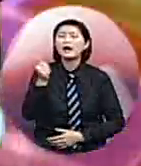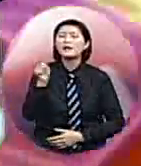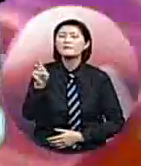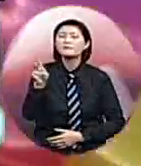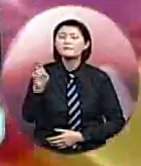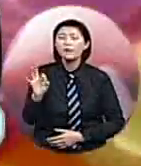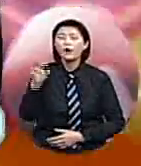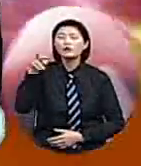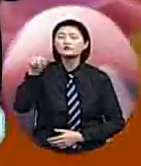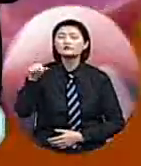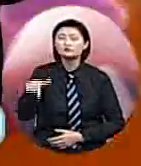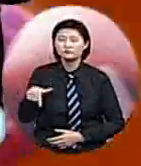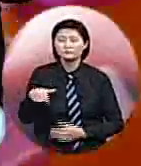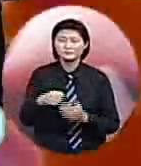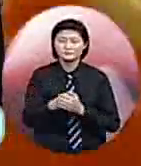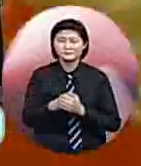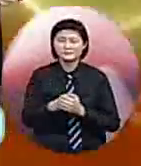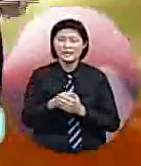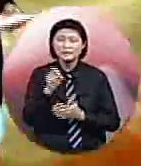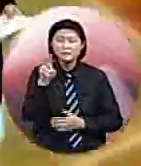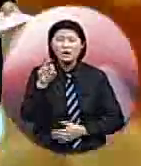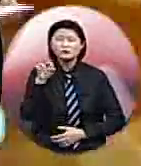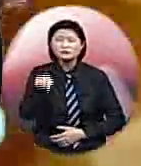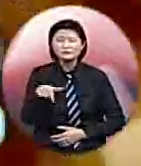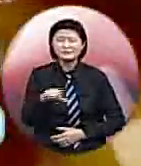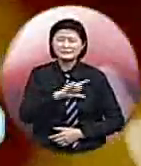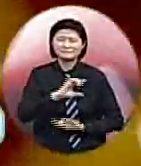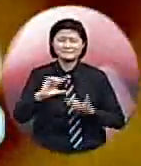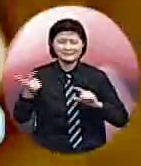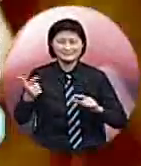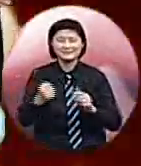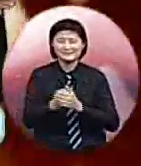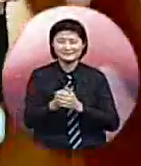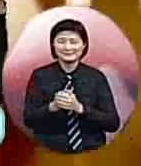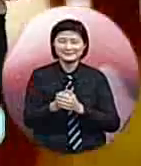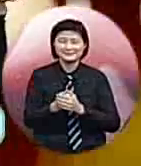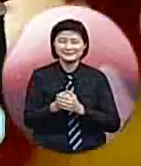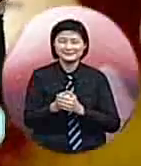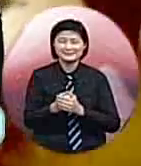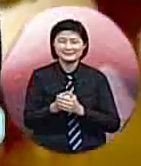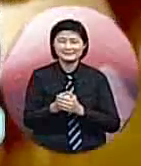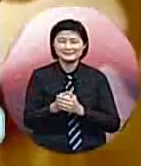아, 틀려요? 한 명숙이. 명숙이. 똑같은 줄 알았어요.